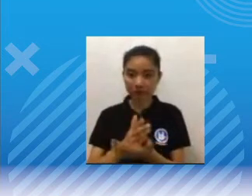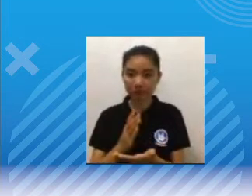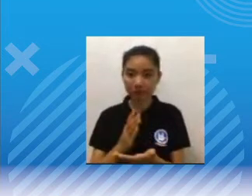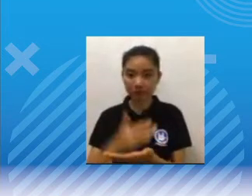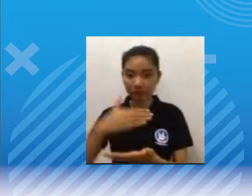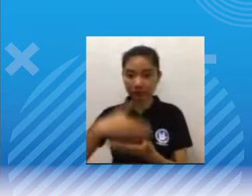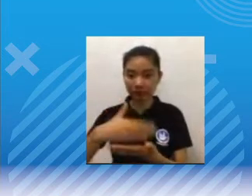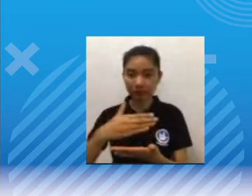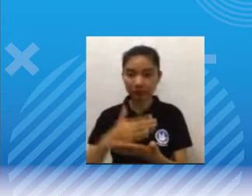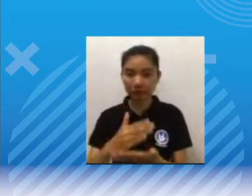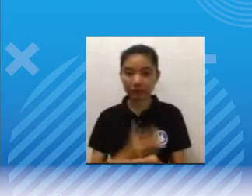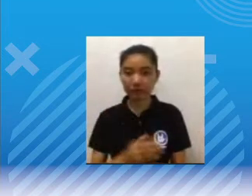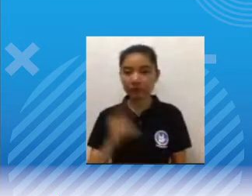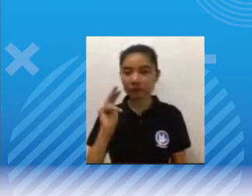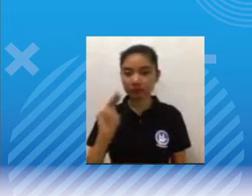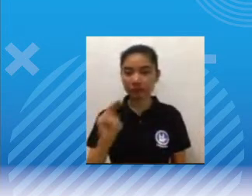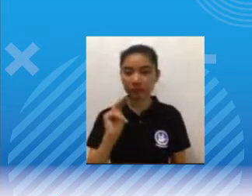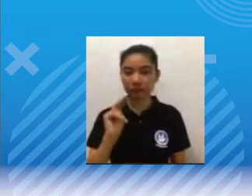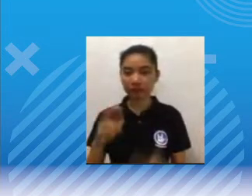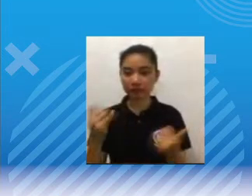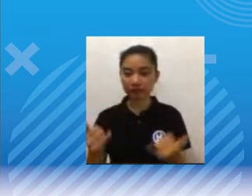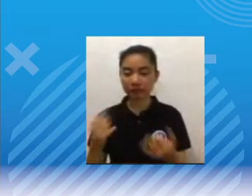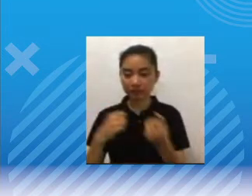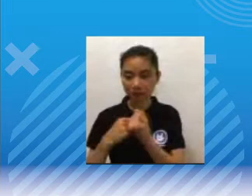for teachers. Ito siguro ay